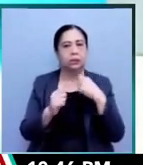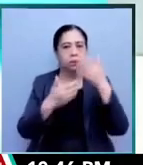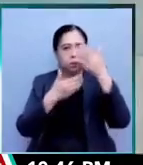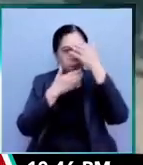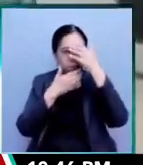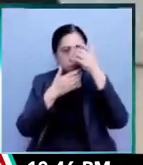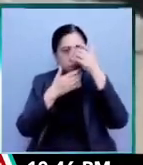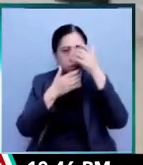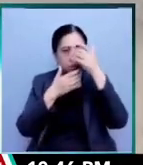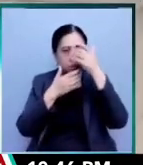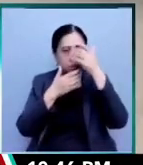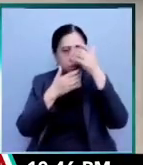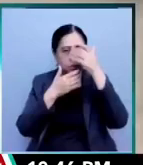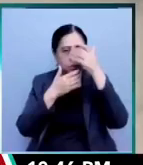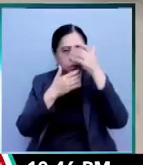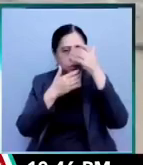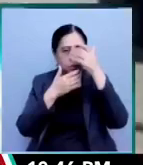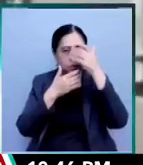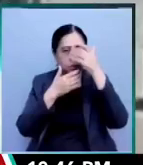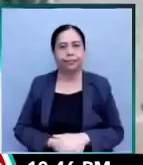eroplano.